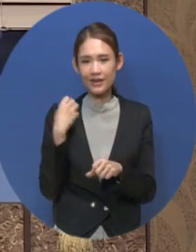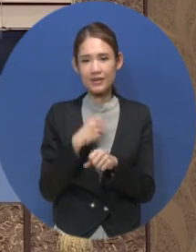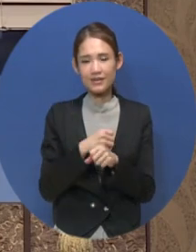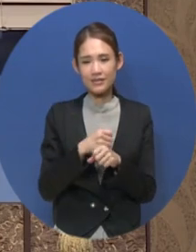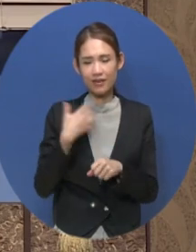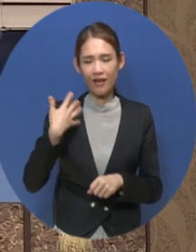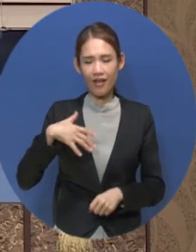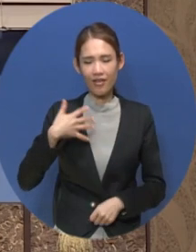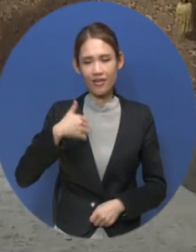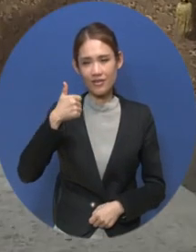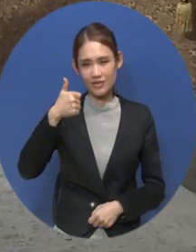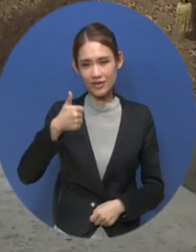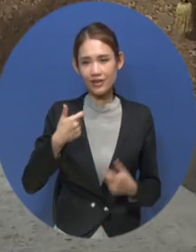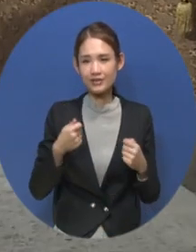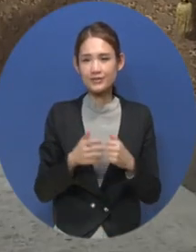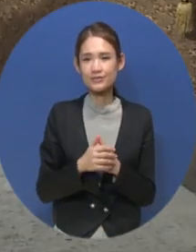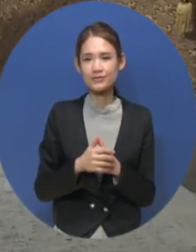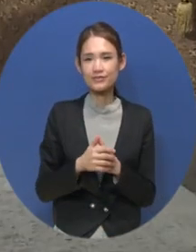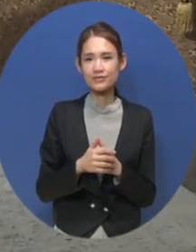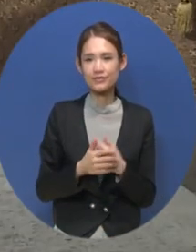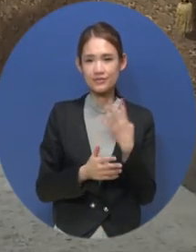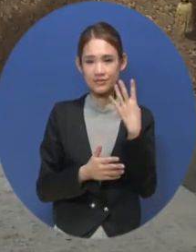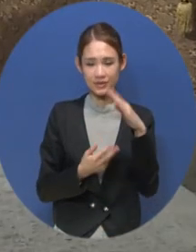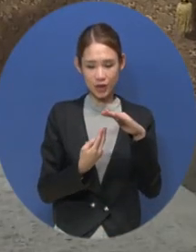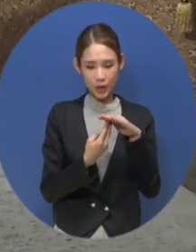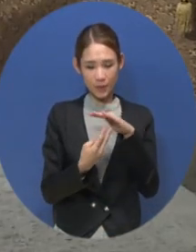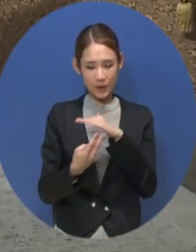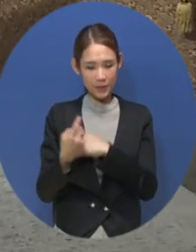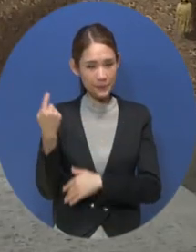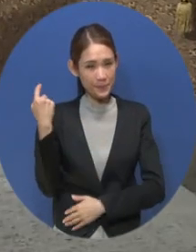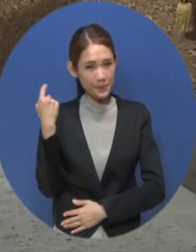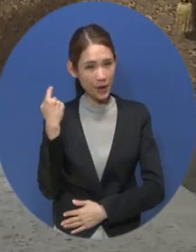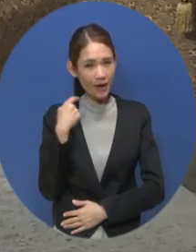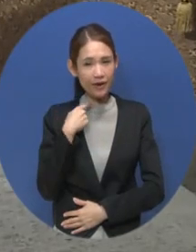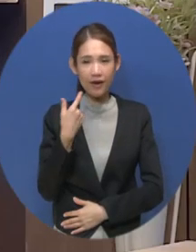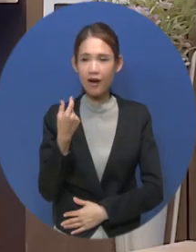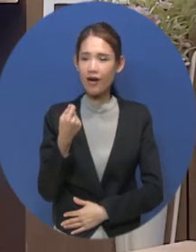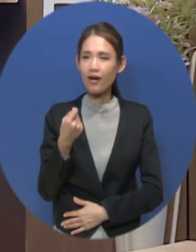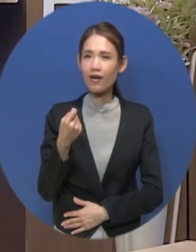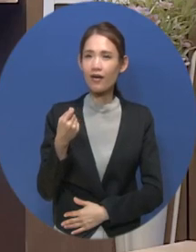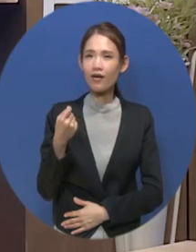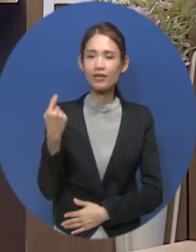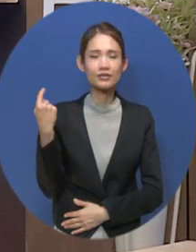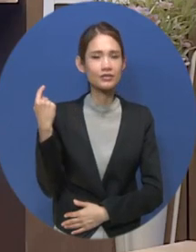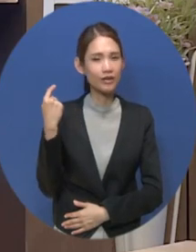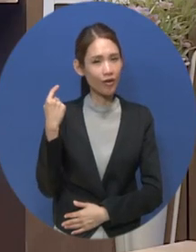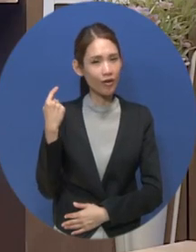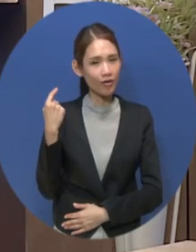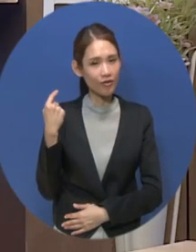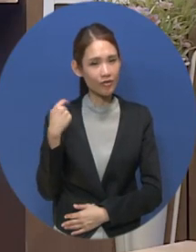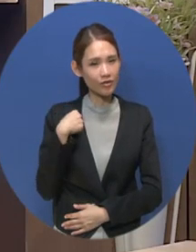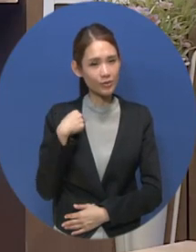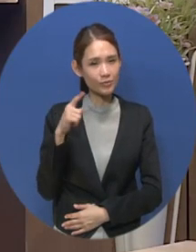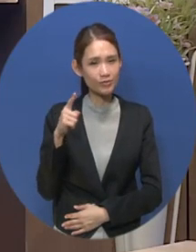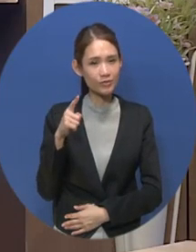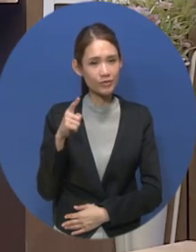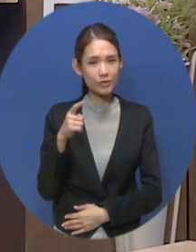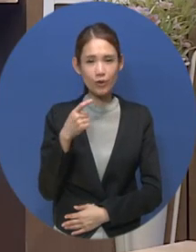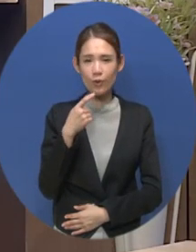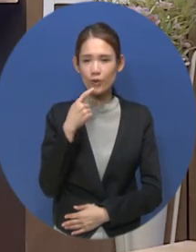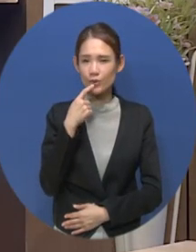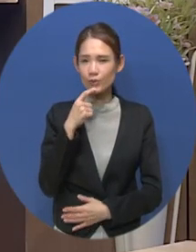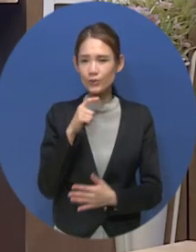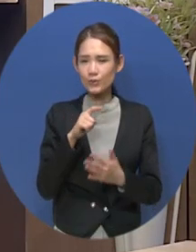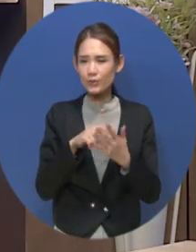그러니까 지금 아까 말씀하셨듯이 이 네 개 비전을 처음 들었을 때만 해도 예. 굉장히 쉽지